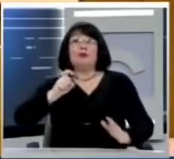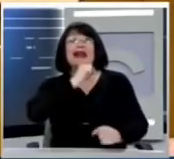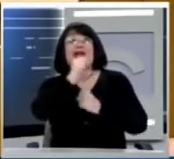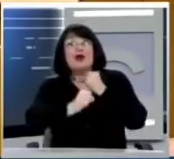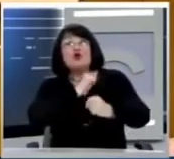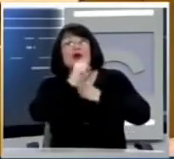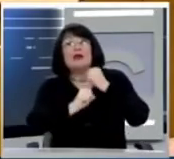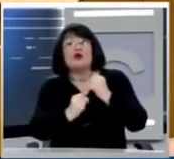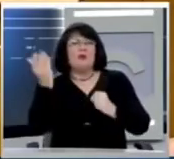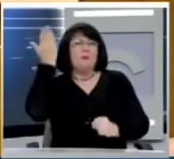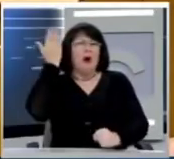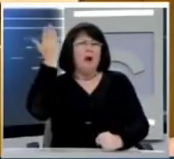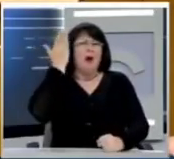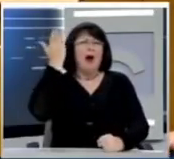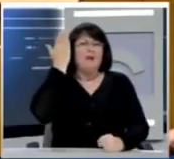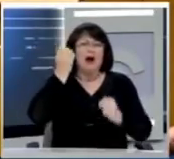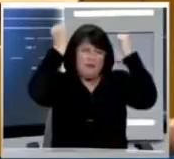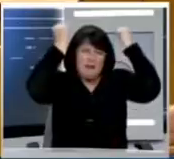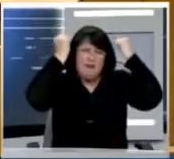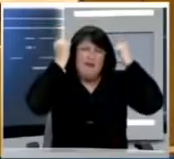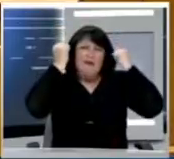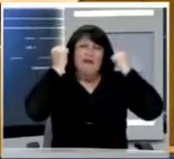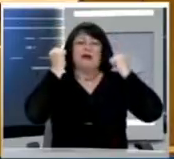χρόνο. Όπως